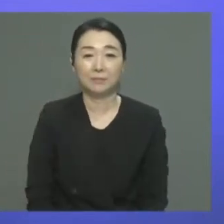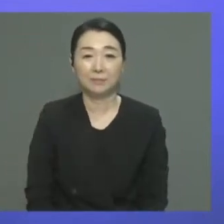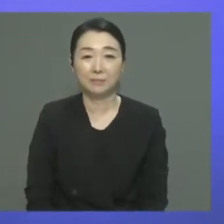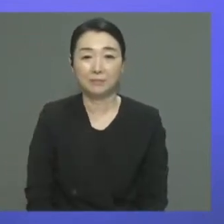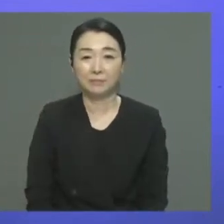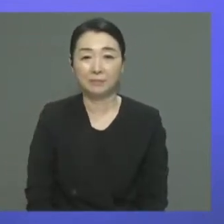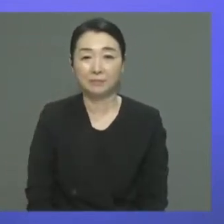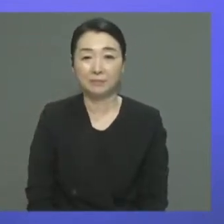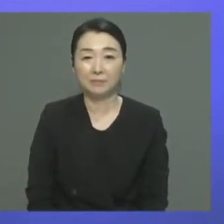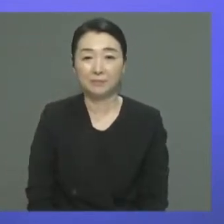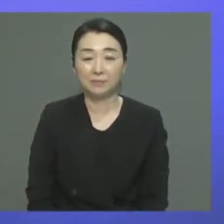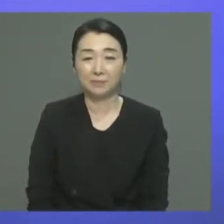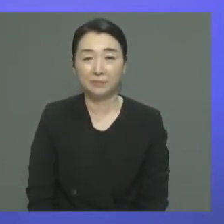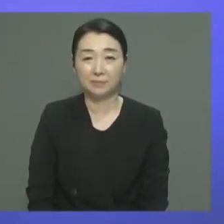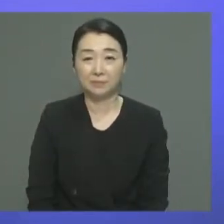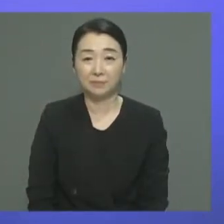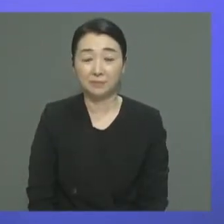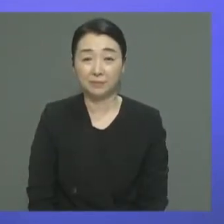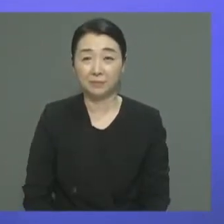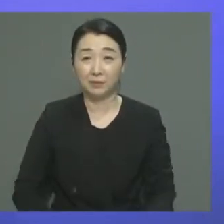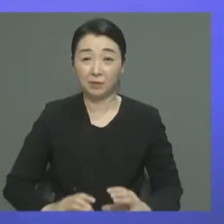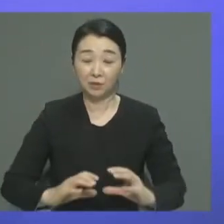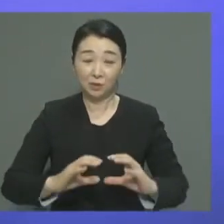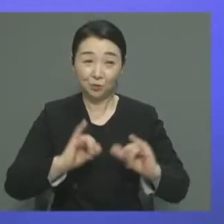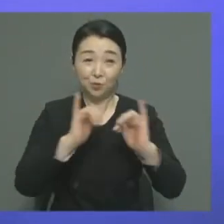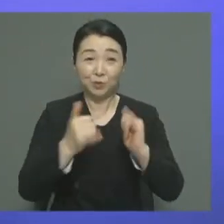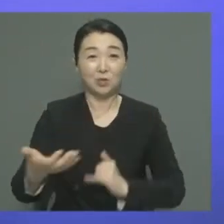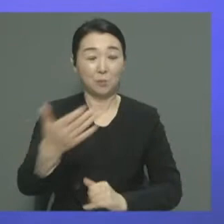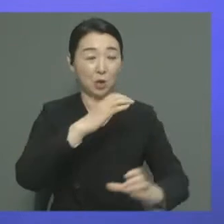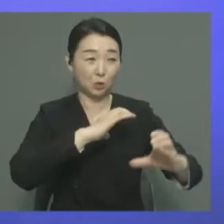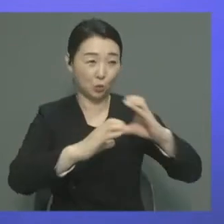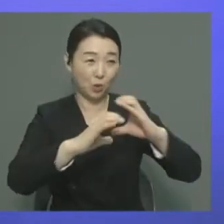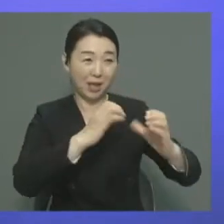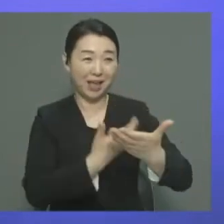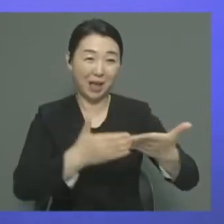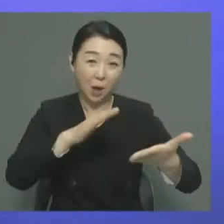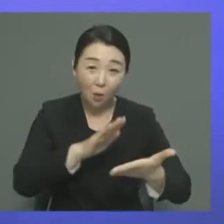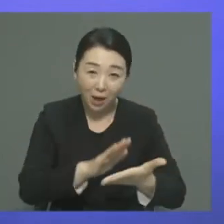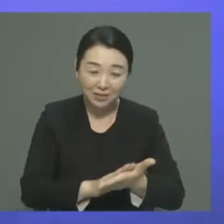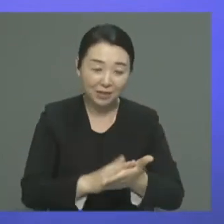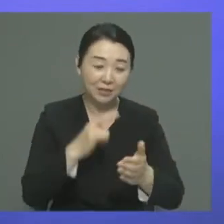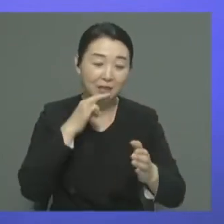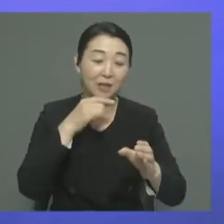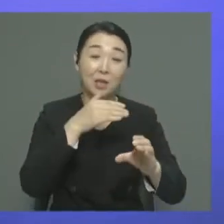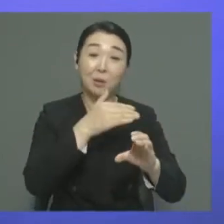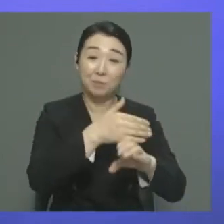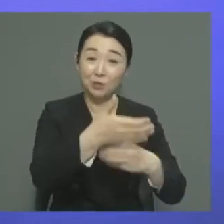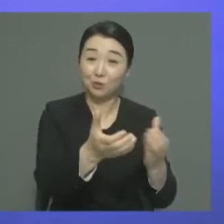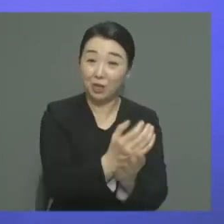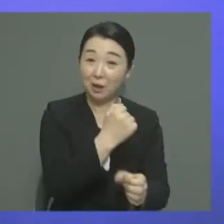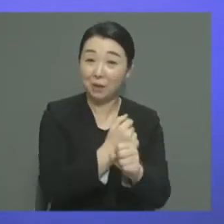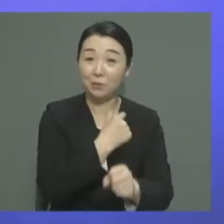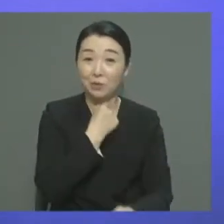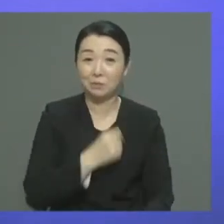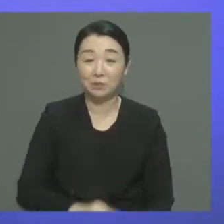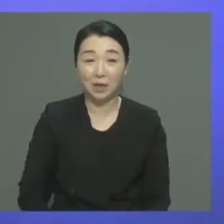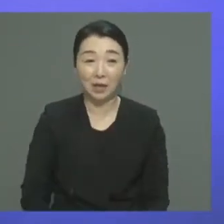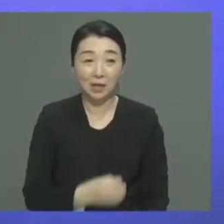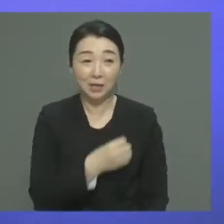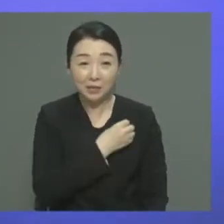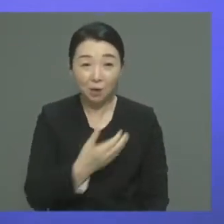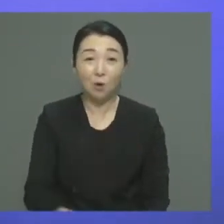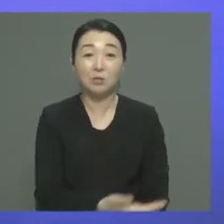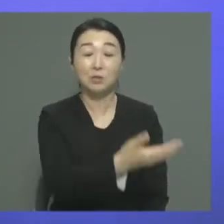네번째로 국민 속에서 소통하며 혁신하는 민주당 꼭 만들겠습니다 당원이 주인은